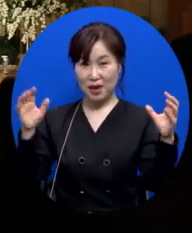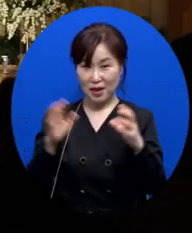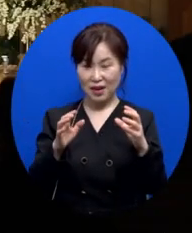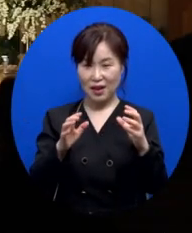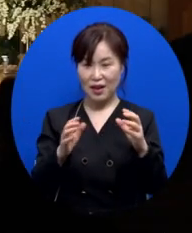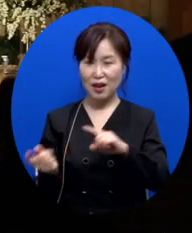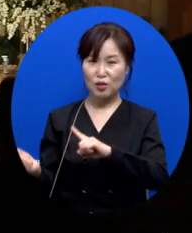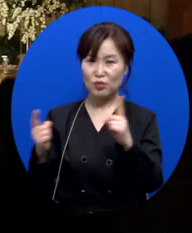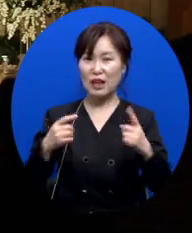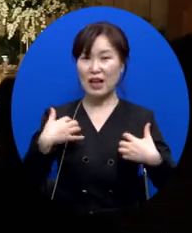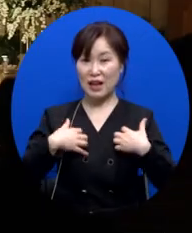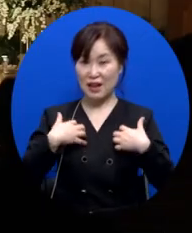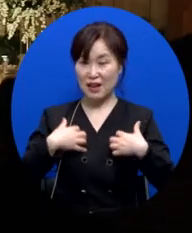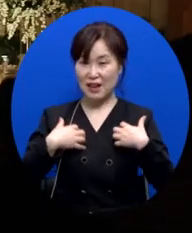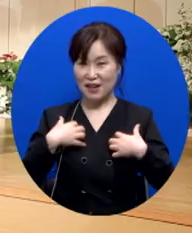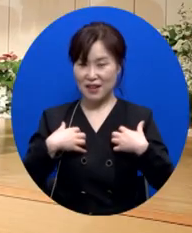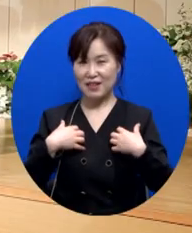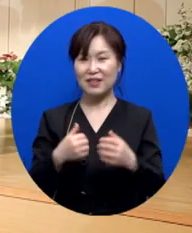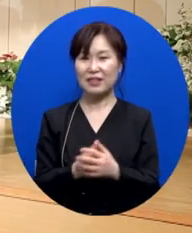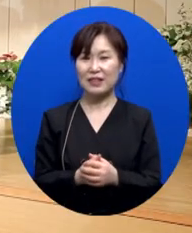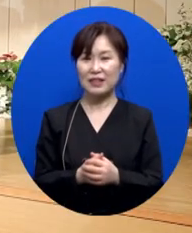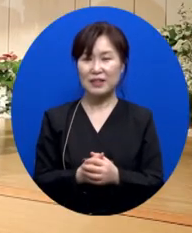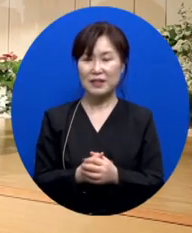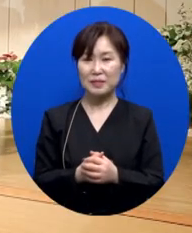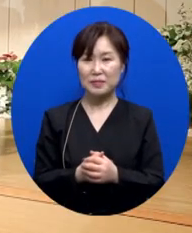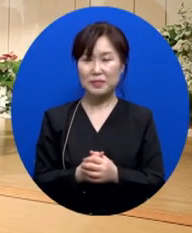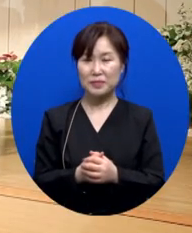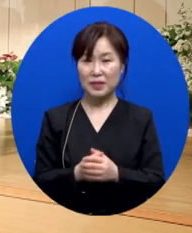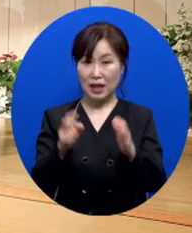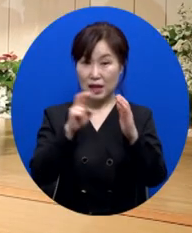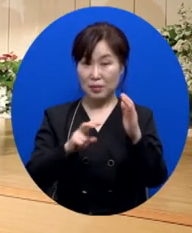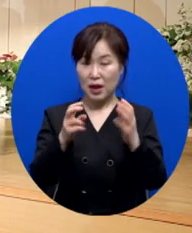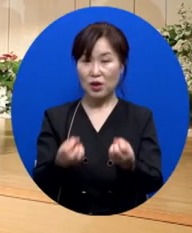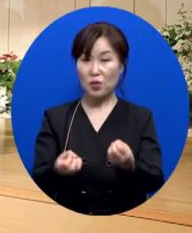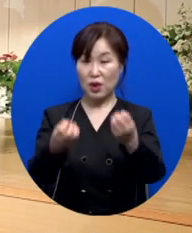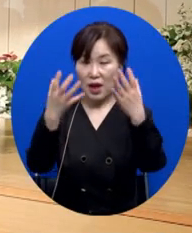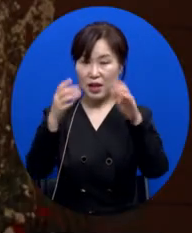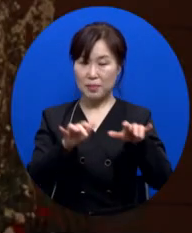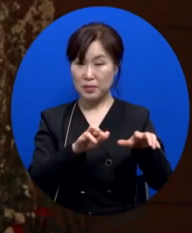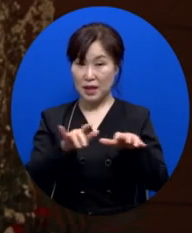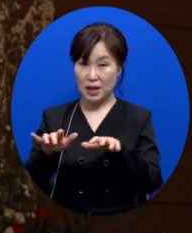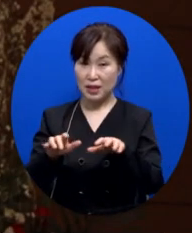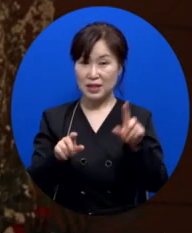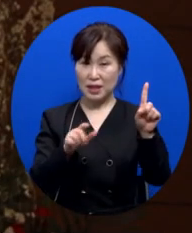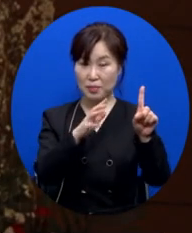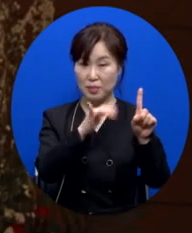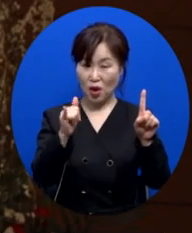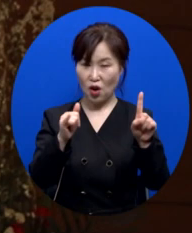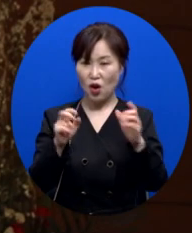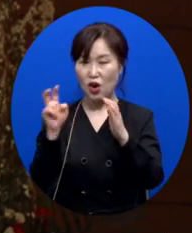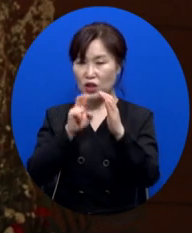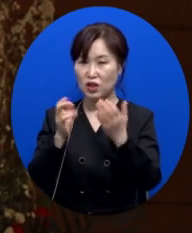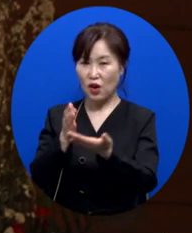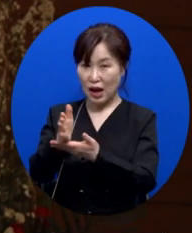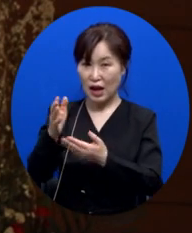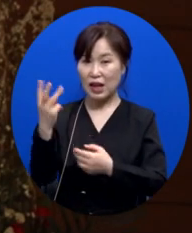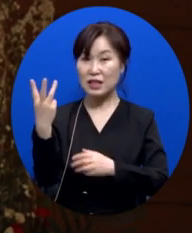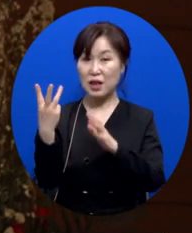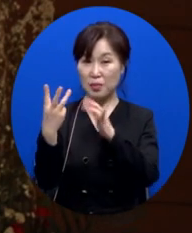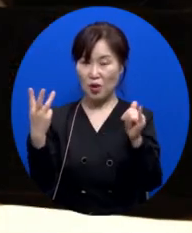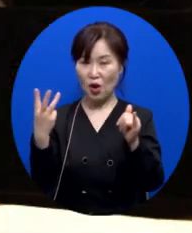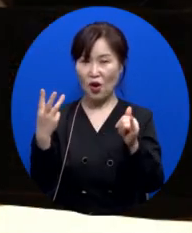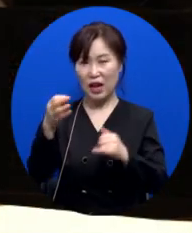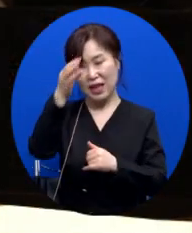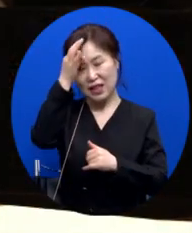찬양 하며 서로를 격려했습니다 이번 음악회는 피아니스트 1명과 성악과 3명의 수수한 재능기부로